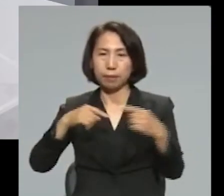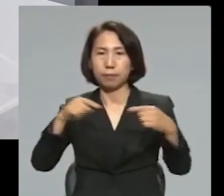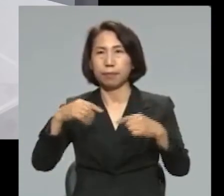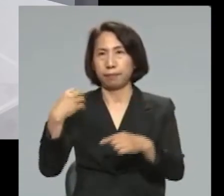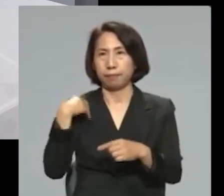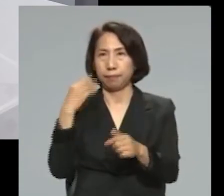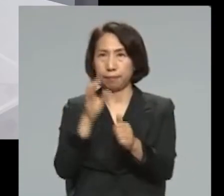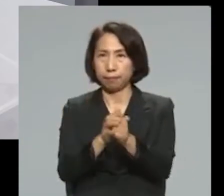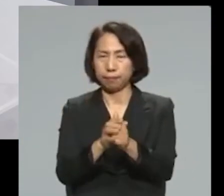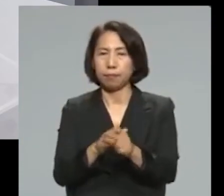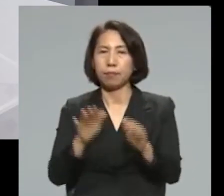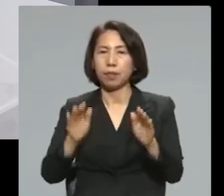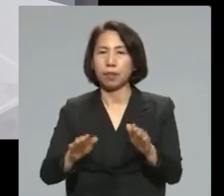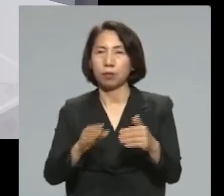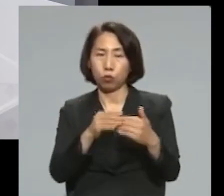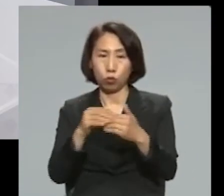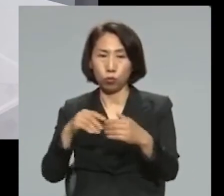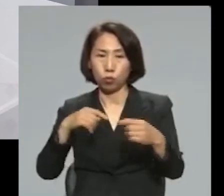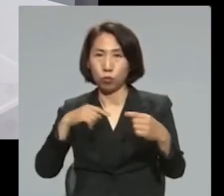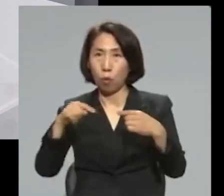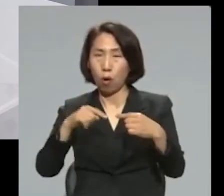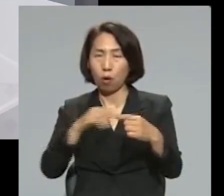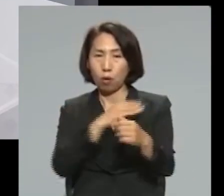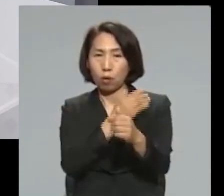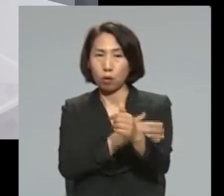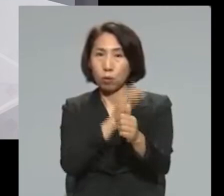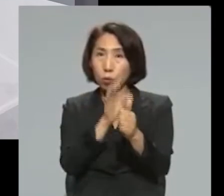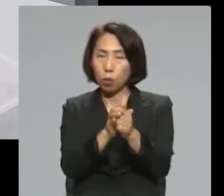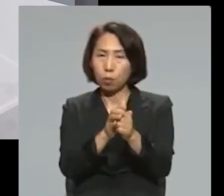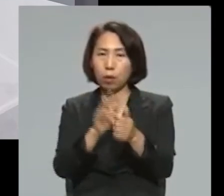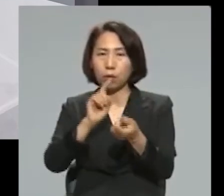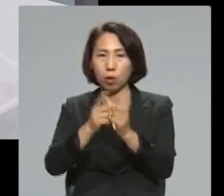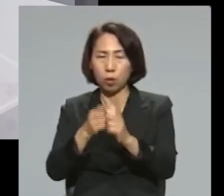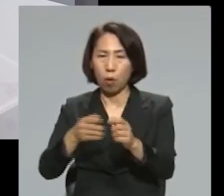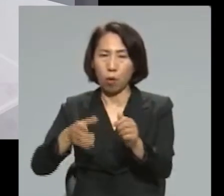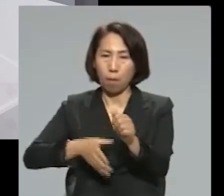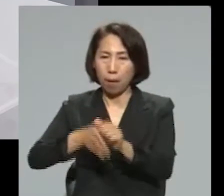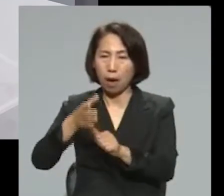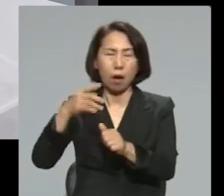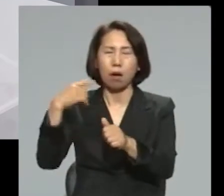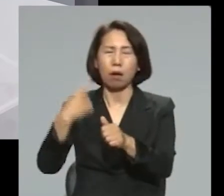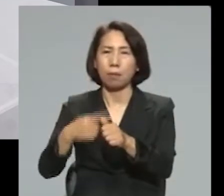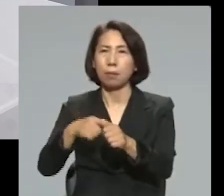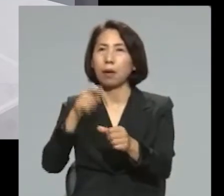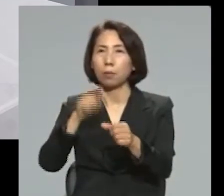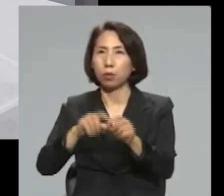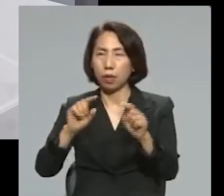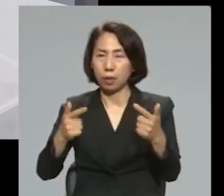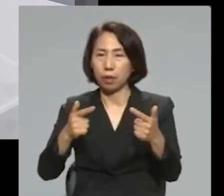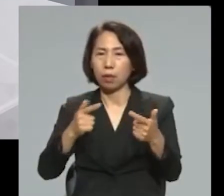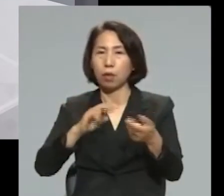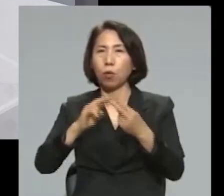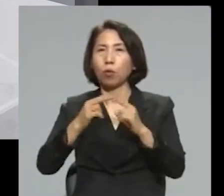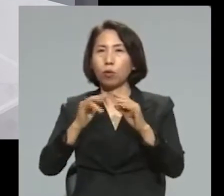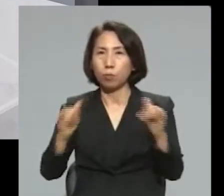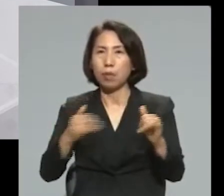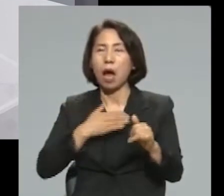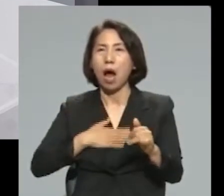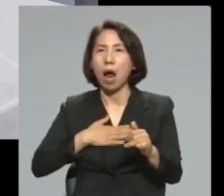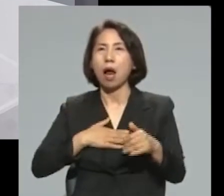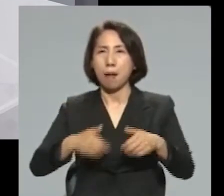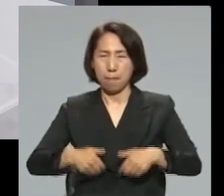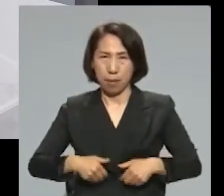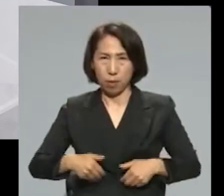이 문제를 주도권 토론하는 것은 상대방을 비방하고자 하는 건 아닙니다. 우리 고령 국민이 알고 있어야